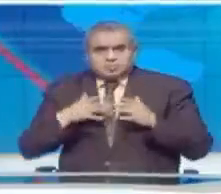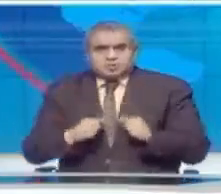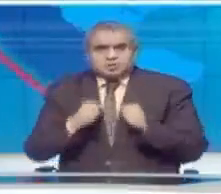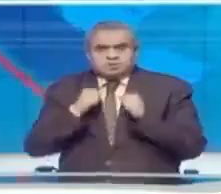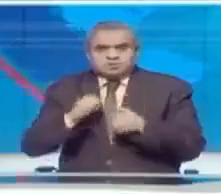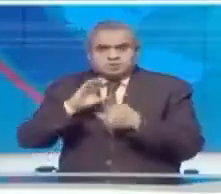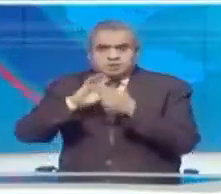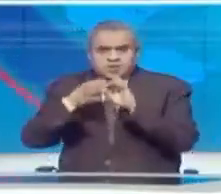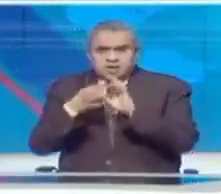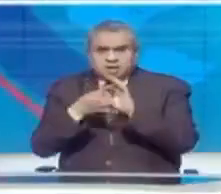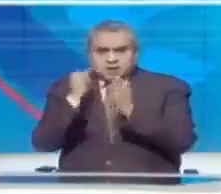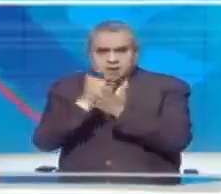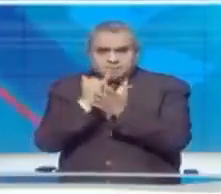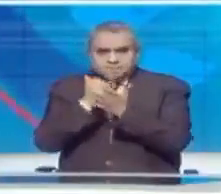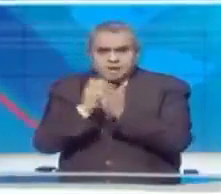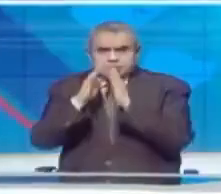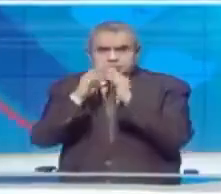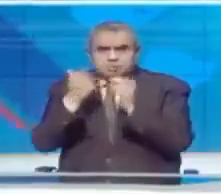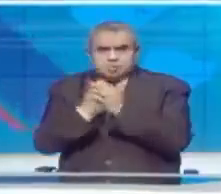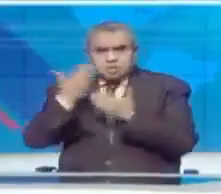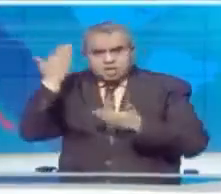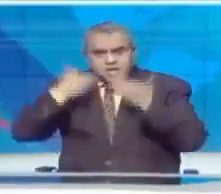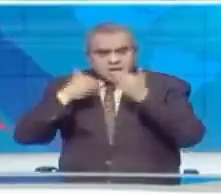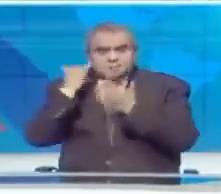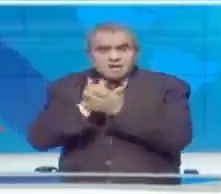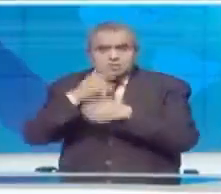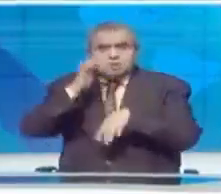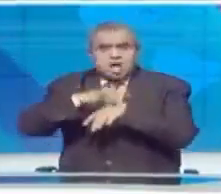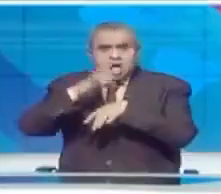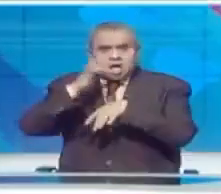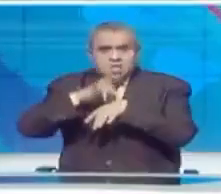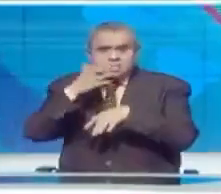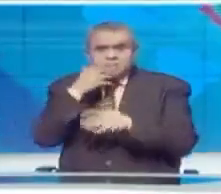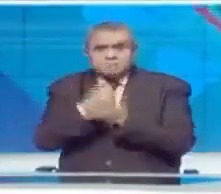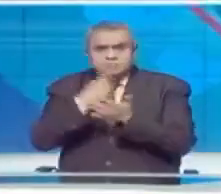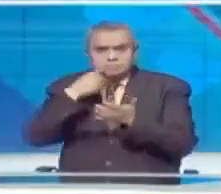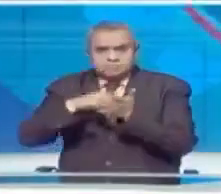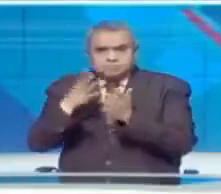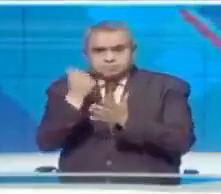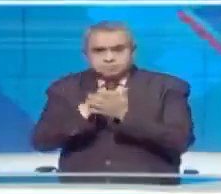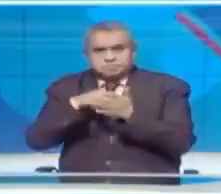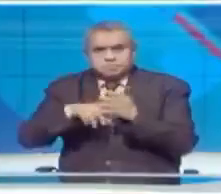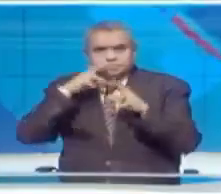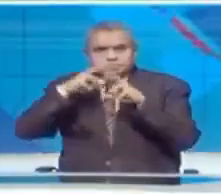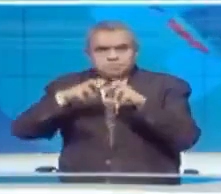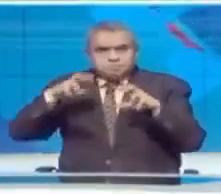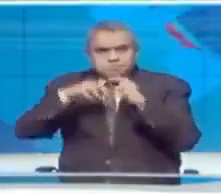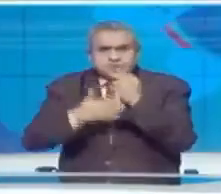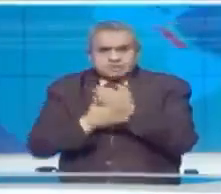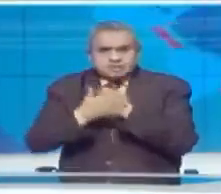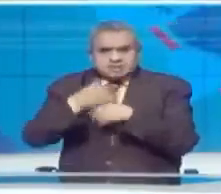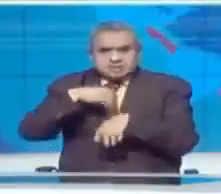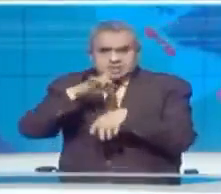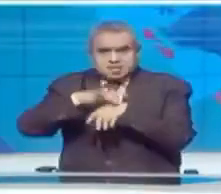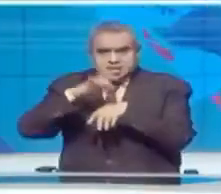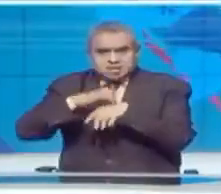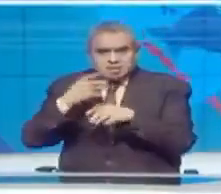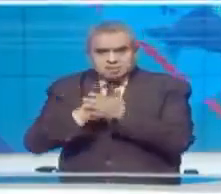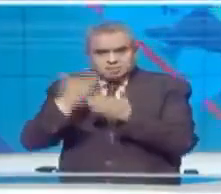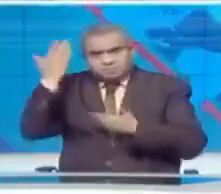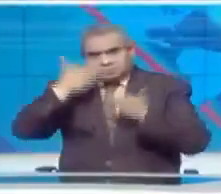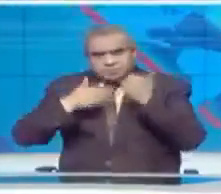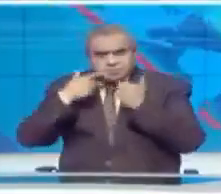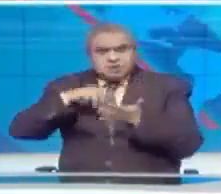المؤتمر الصحفي للجمعية المصرية لجراحة العظام، حيث تم خلاله الكشف عن الجديد في جراحات العظام